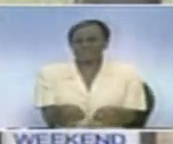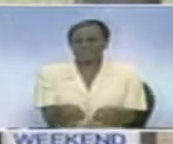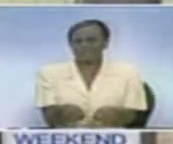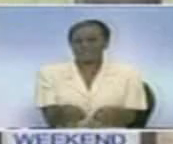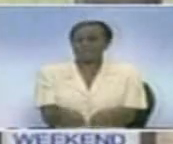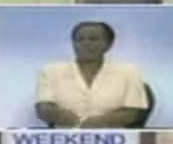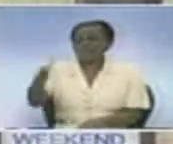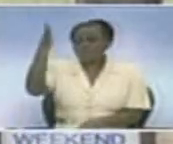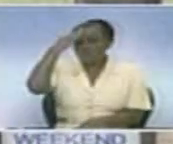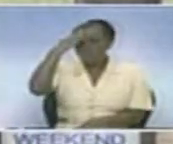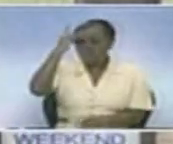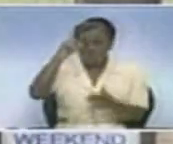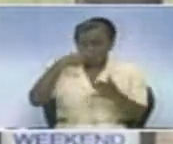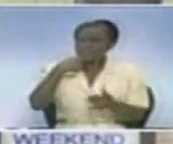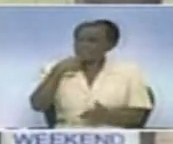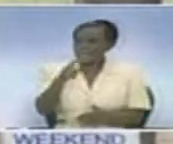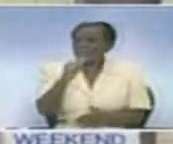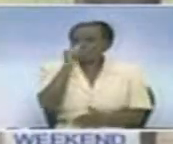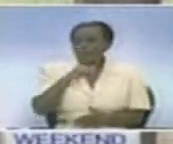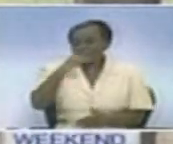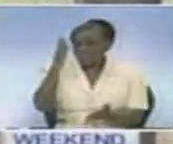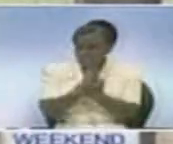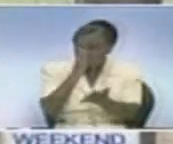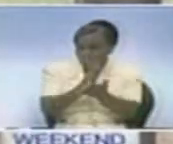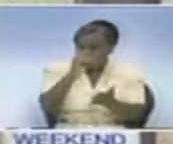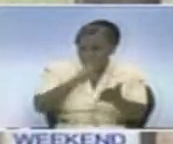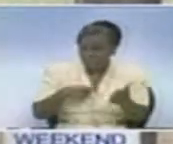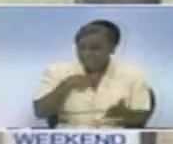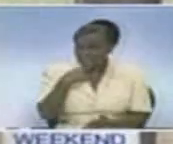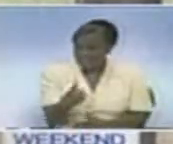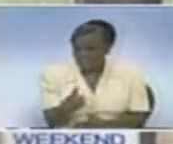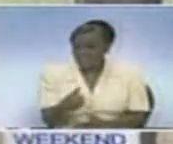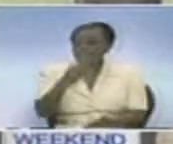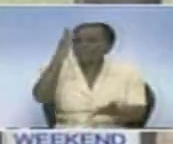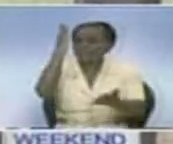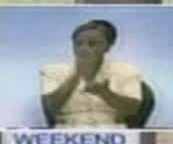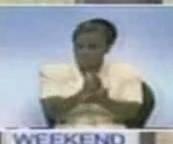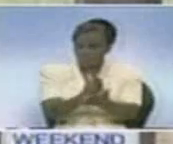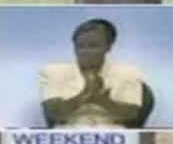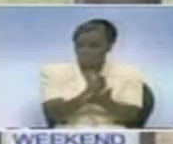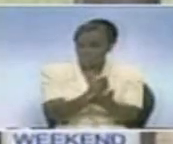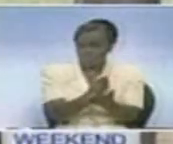Na unajua, wacha niwaambie siri, niwaambie ukweli. Ukweli ni kwamba